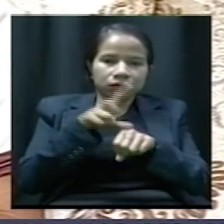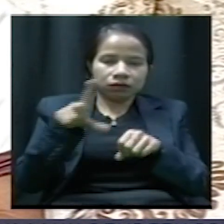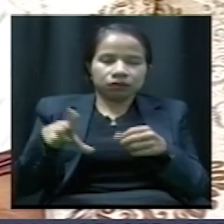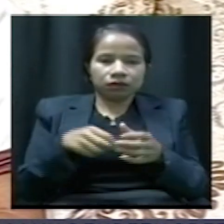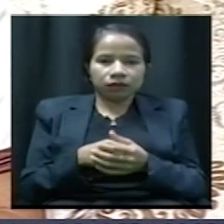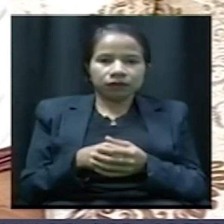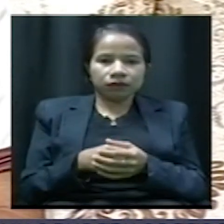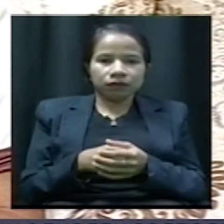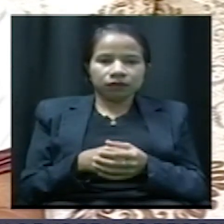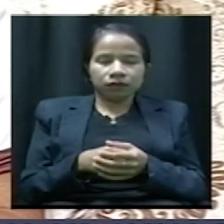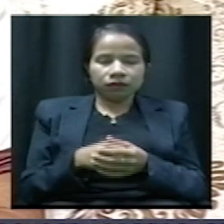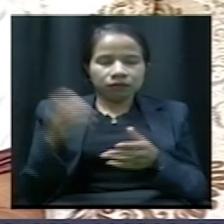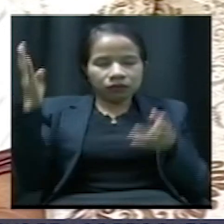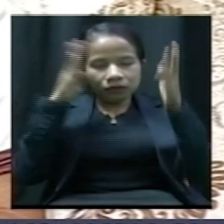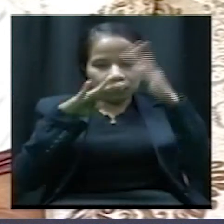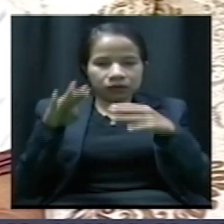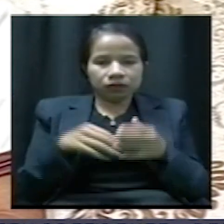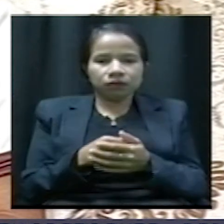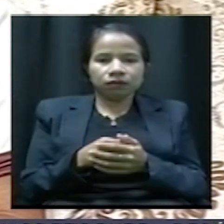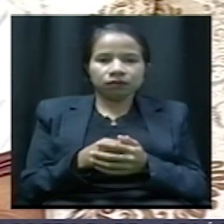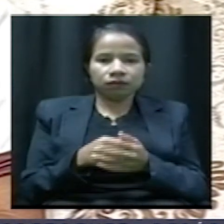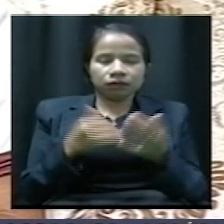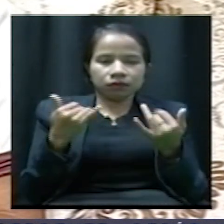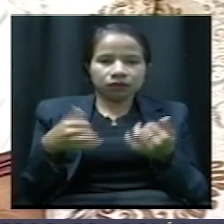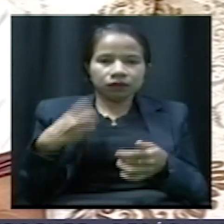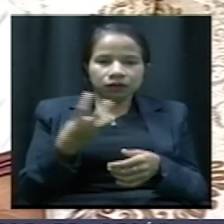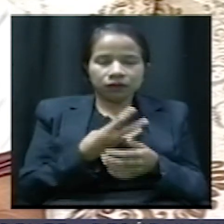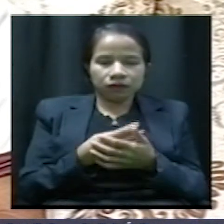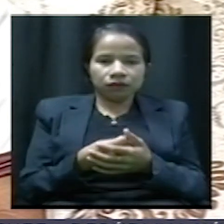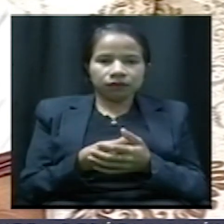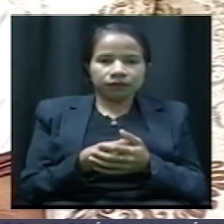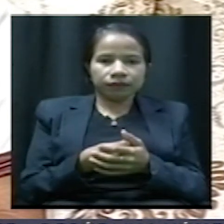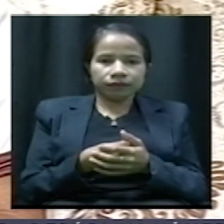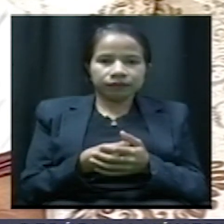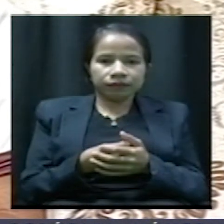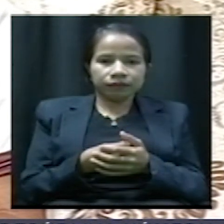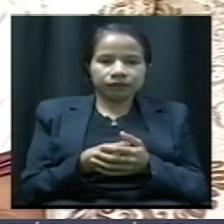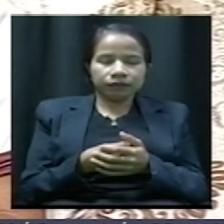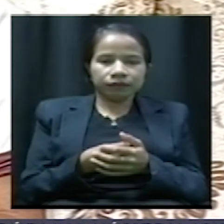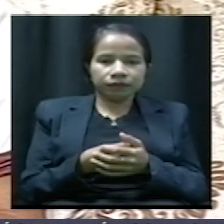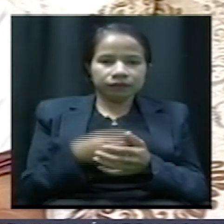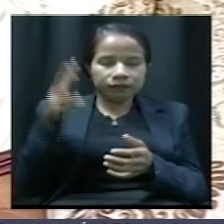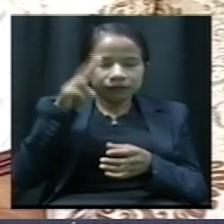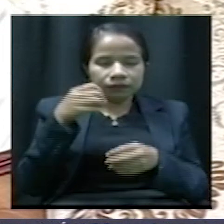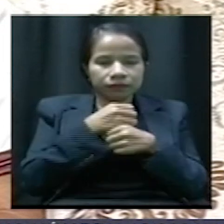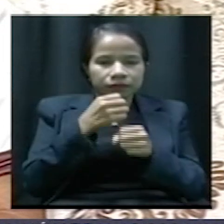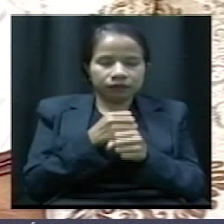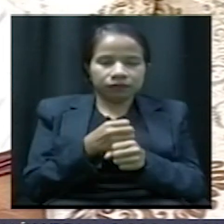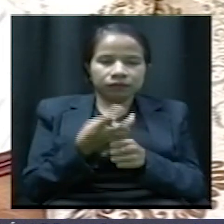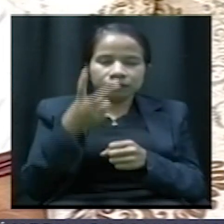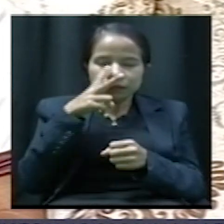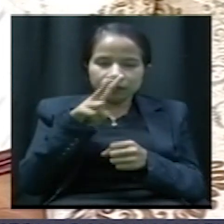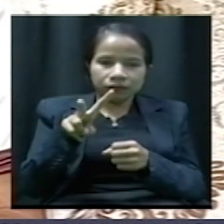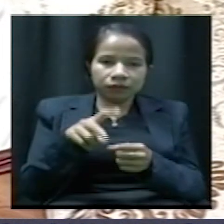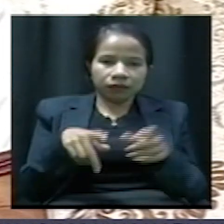nasional e situasaun idane be makohin itania pesquisa idane halau descobrimento ida